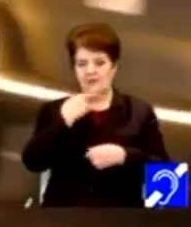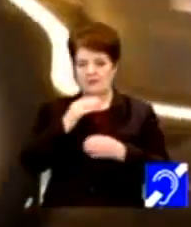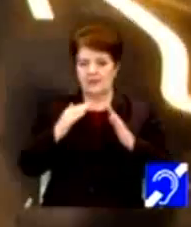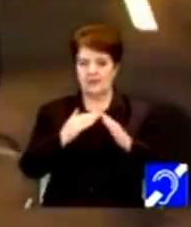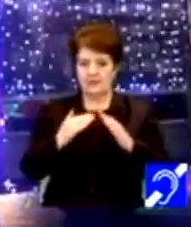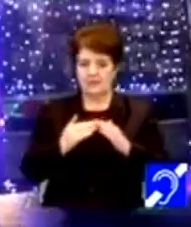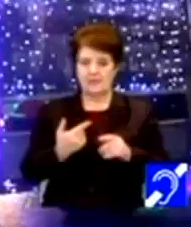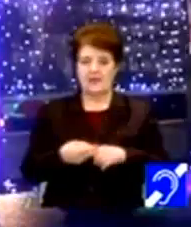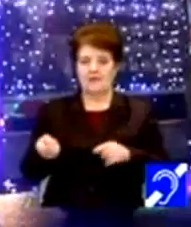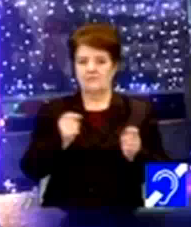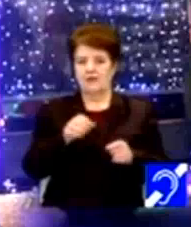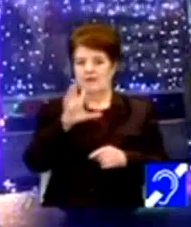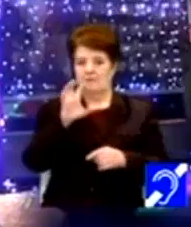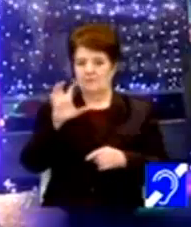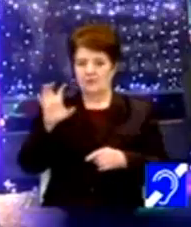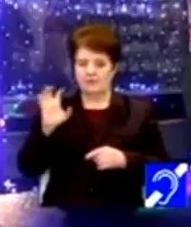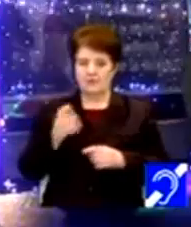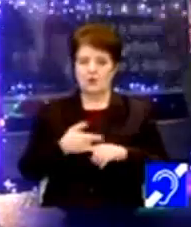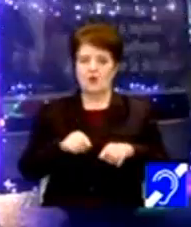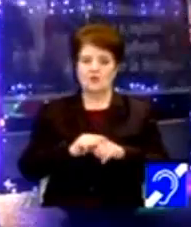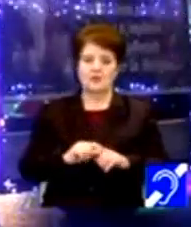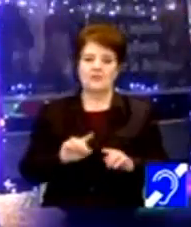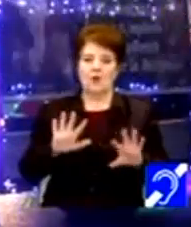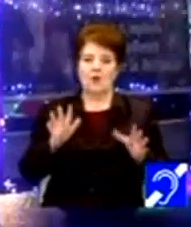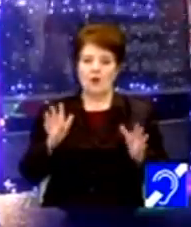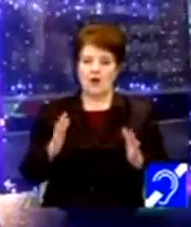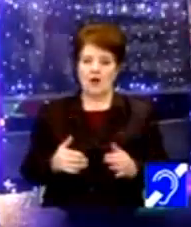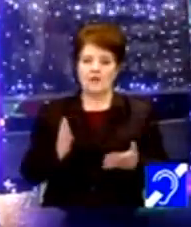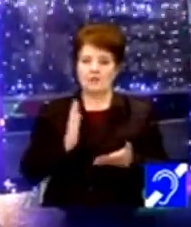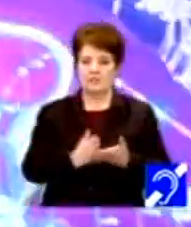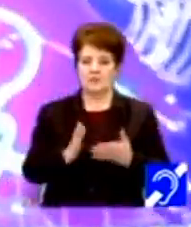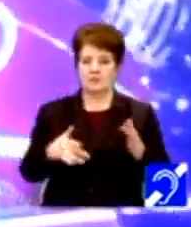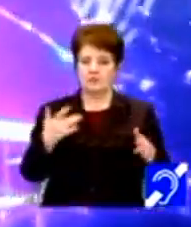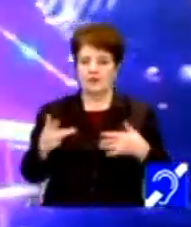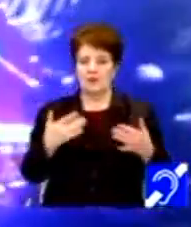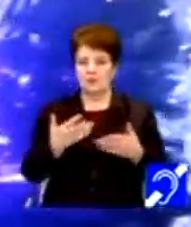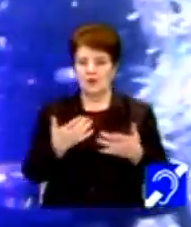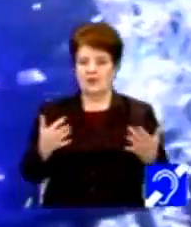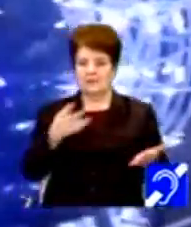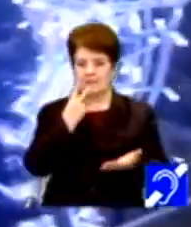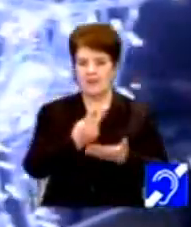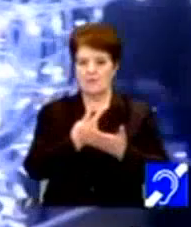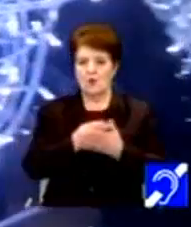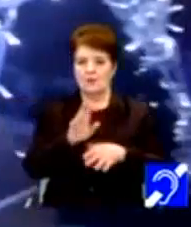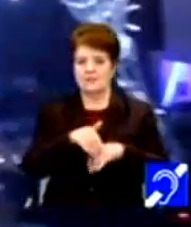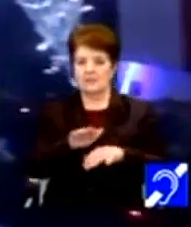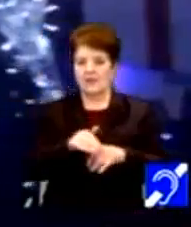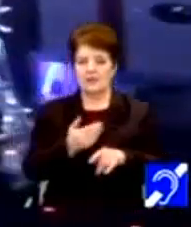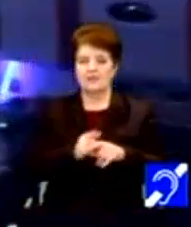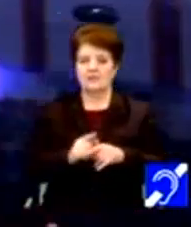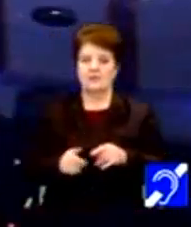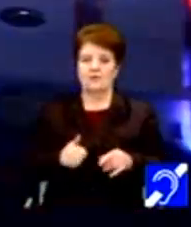au înghesuit să le fotografieze. Cu această ocazie, salvatorii au prezentat și o spectaculoasă demonstrație cum intervin cu curaj